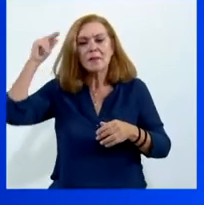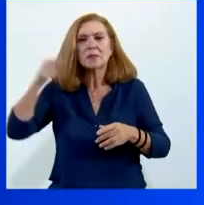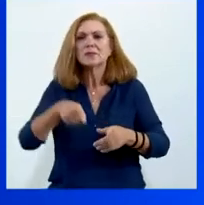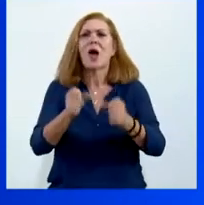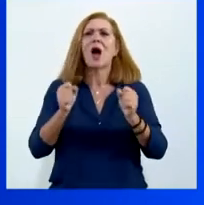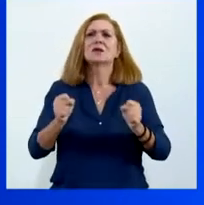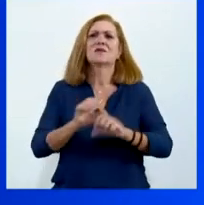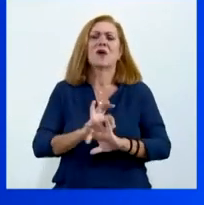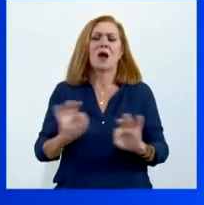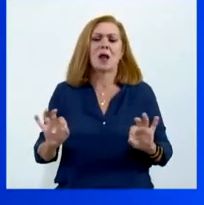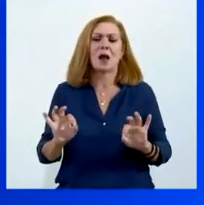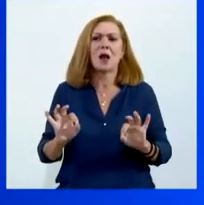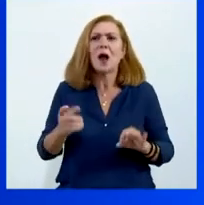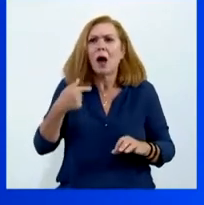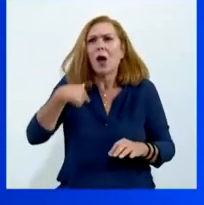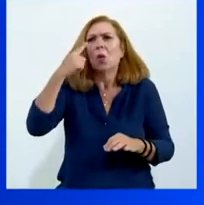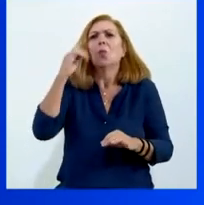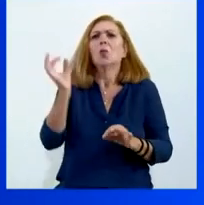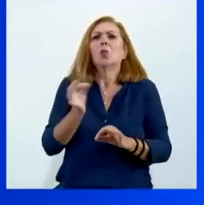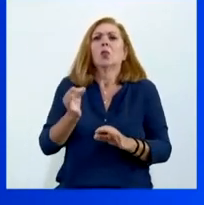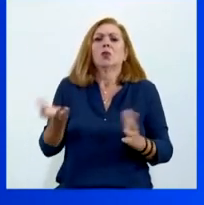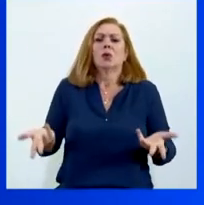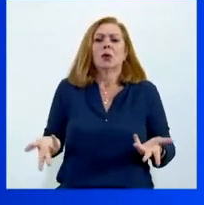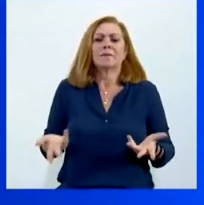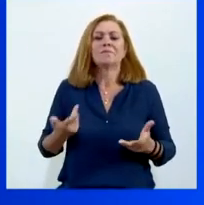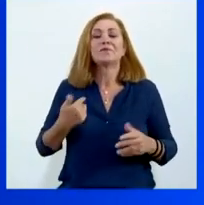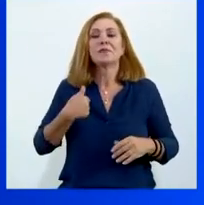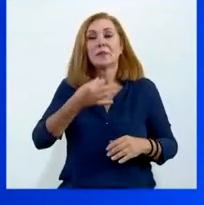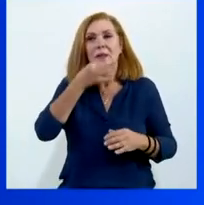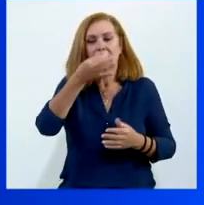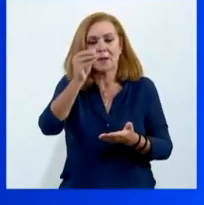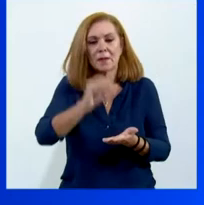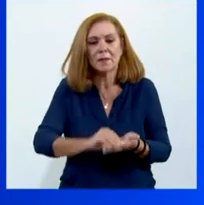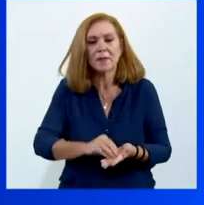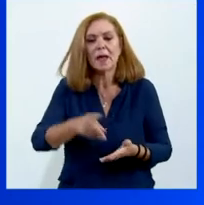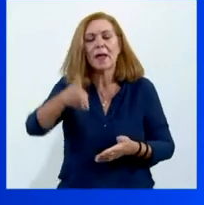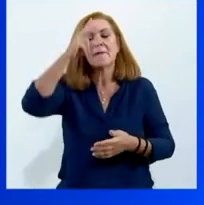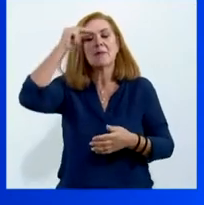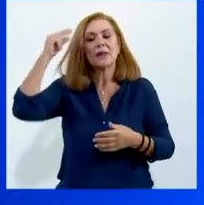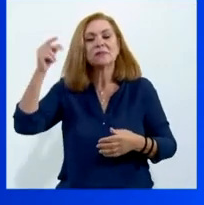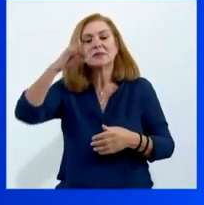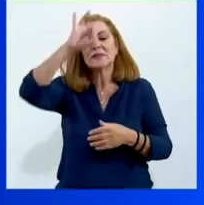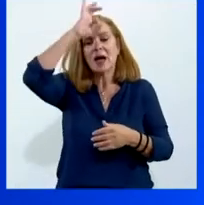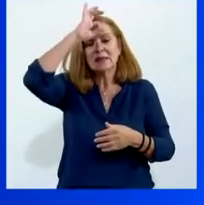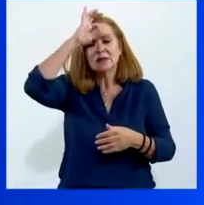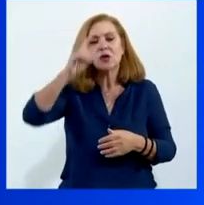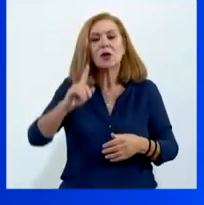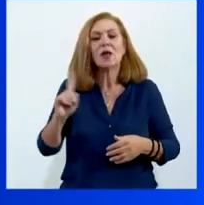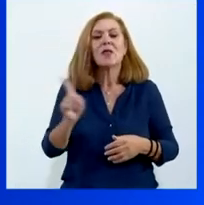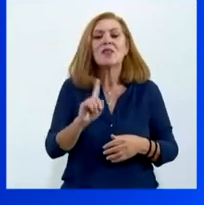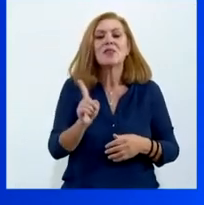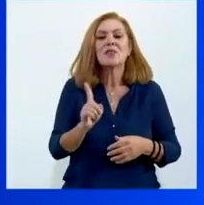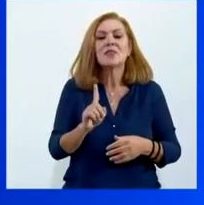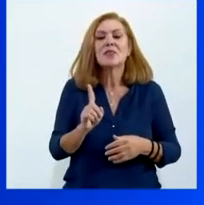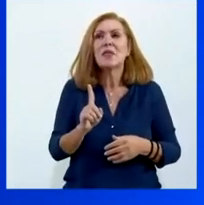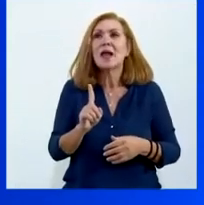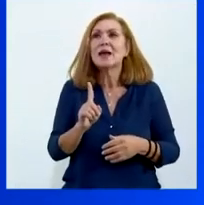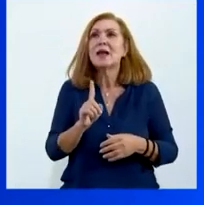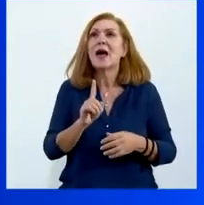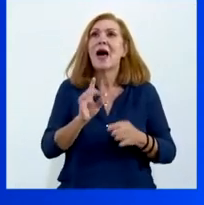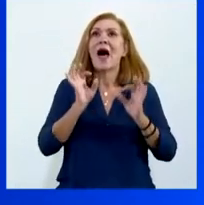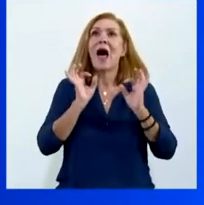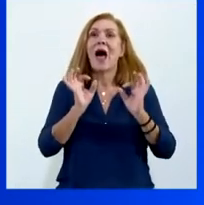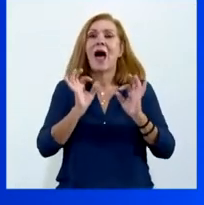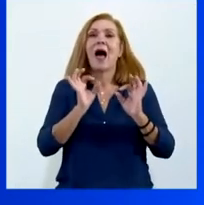ασφαλή, το αυτονόητο δηλαδή. Θέλω να θυμίσω επίσης ότι η πανεπιστημιακή αστυνομία δεν είναι υποκατάστατο για την κανονική